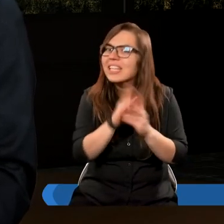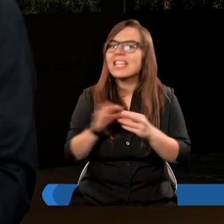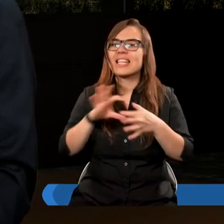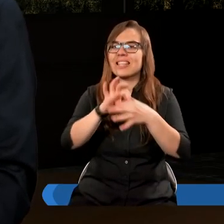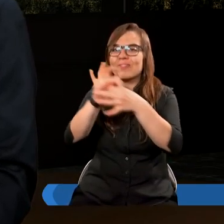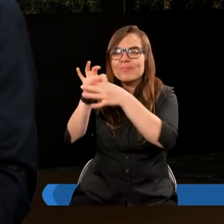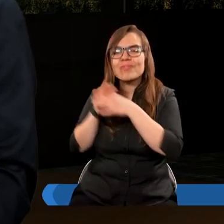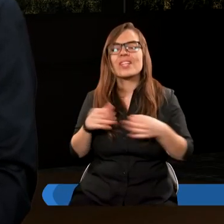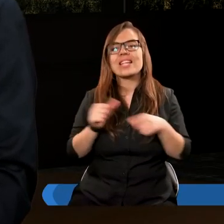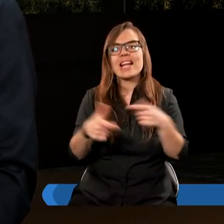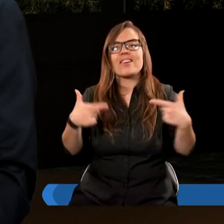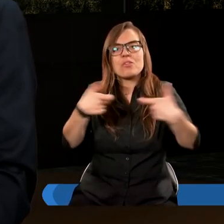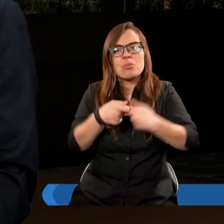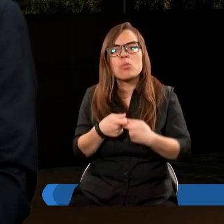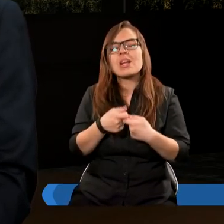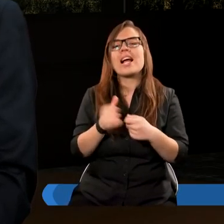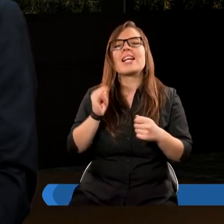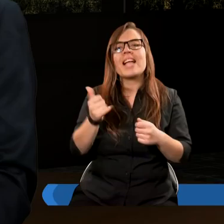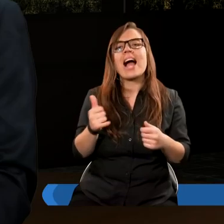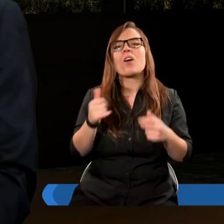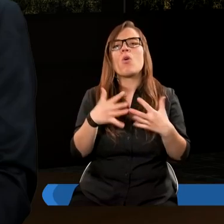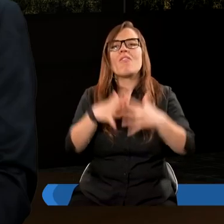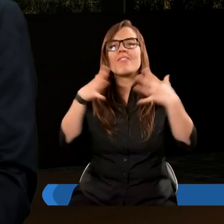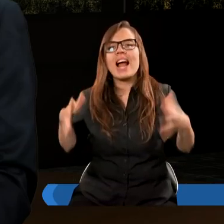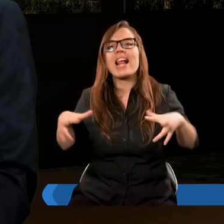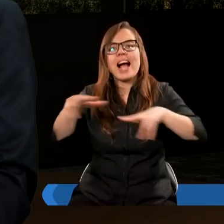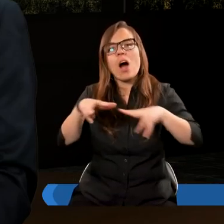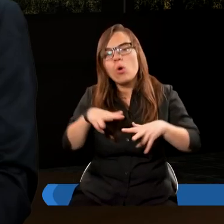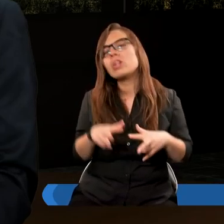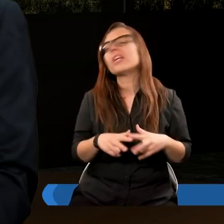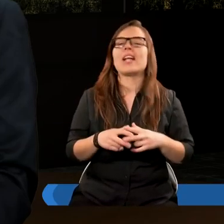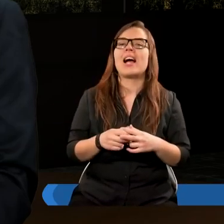czyni wielką różnicę w życiu człowieka.